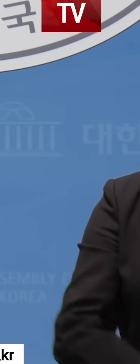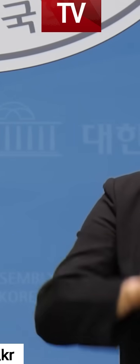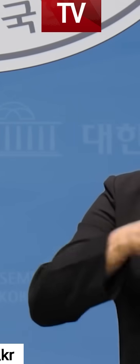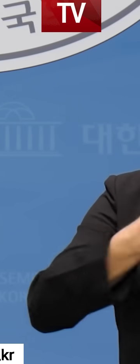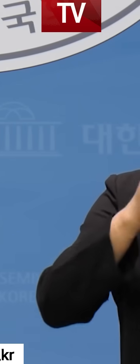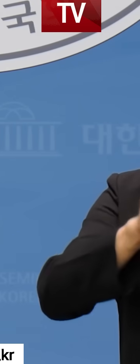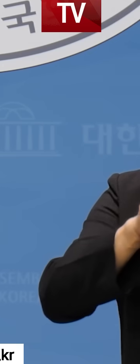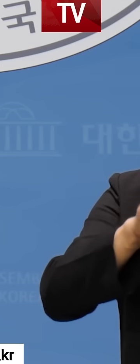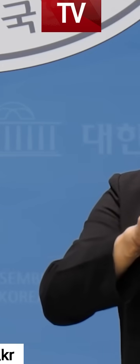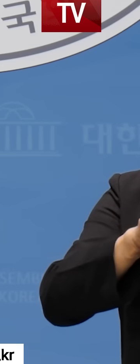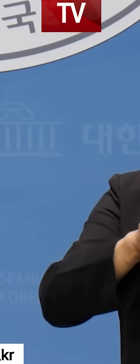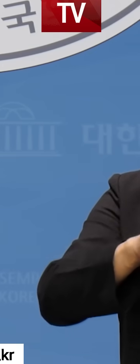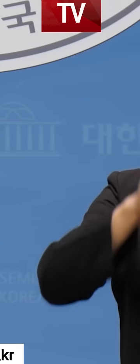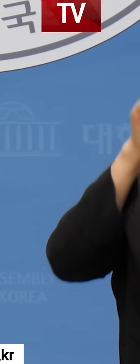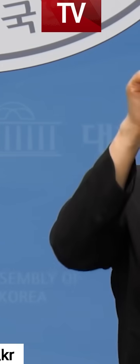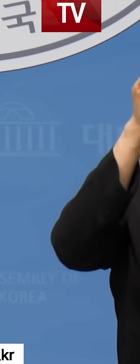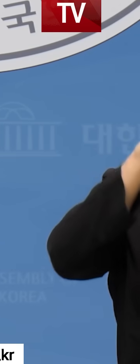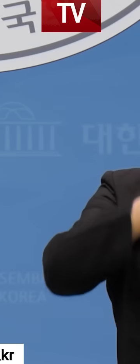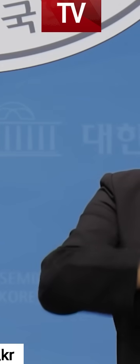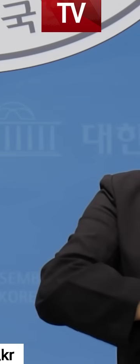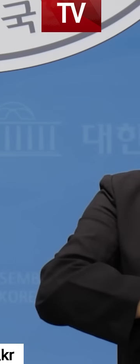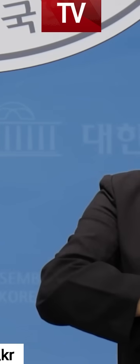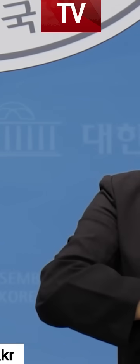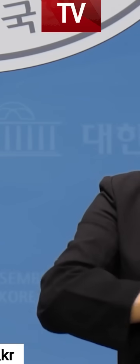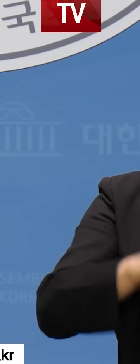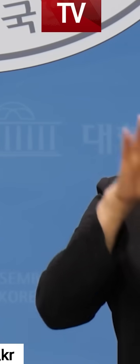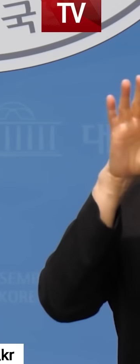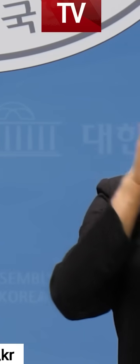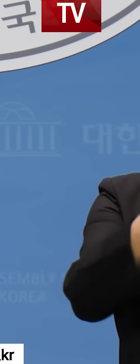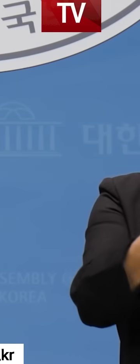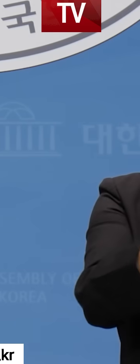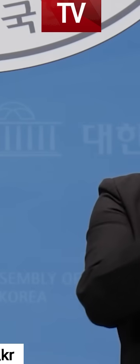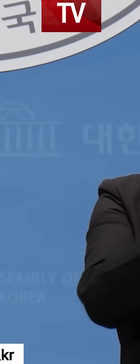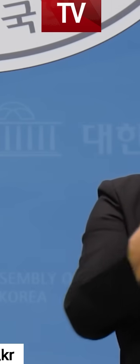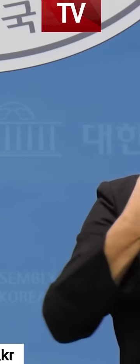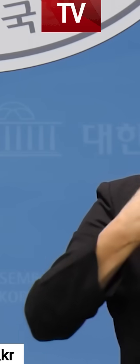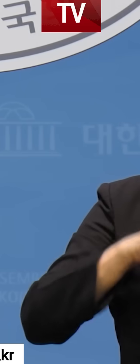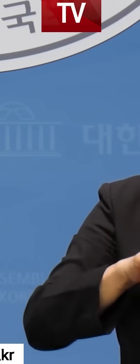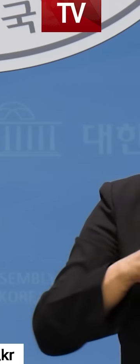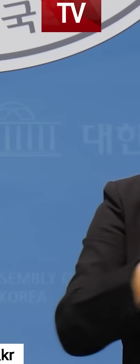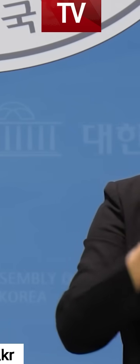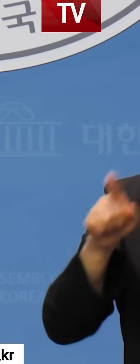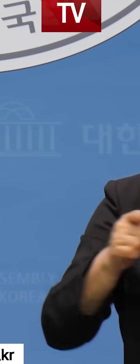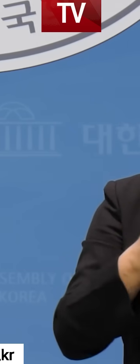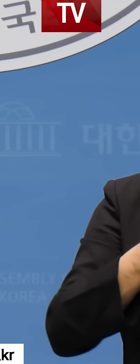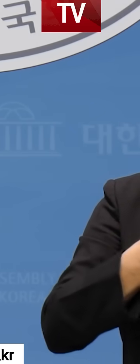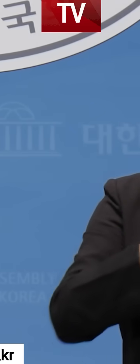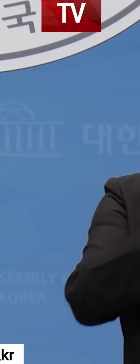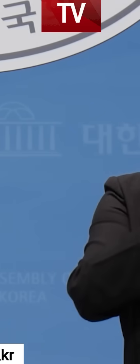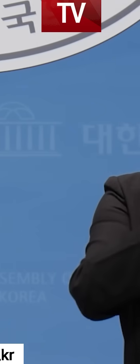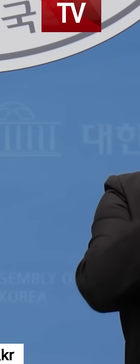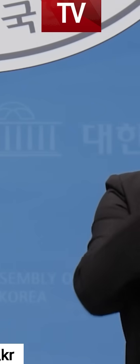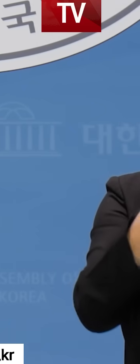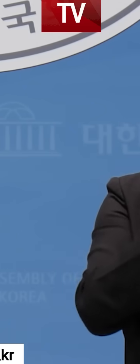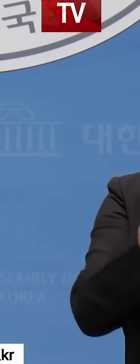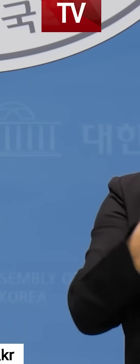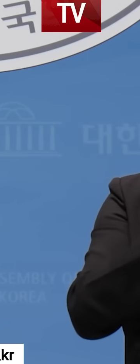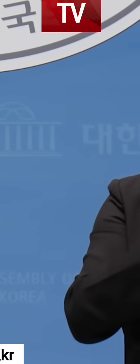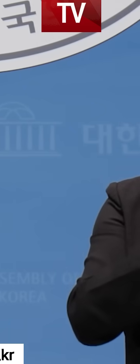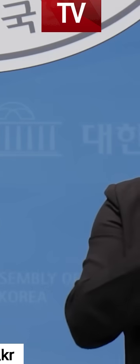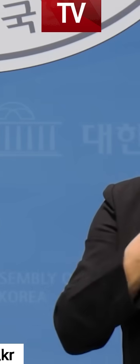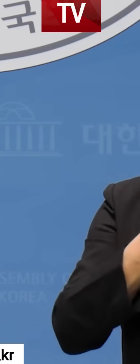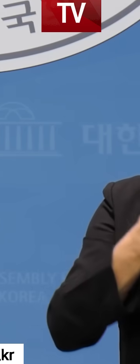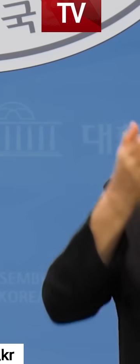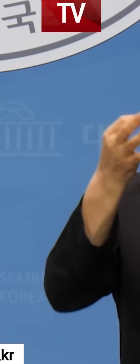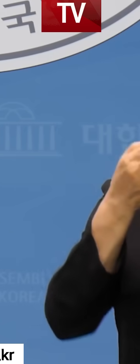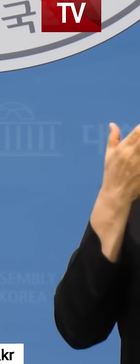자신에 대한 불체포 특권 포기를 선언했다가 체포 동의안이 상정되자 부결 호소